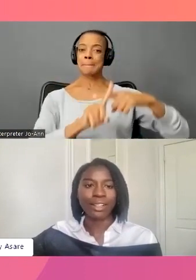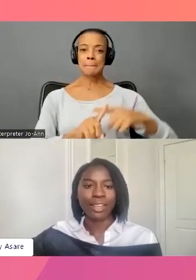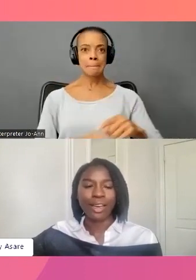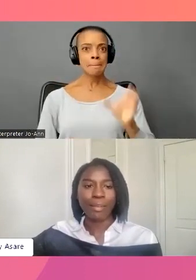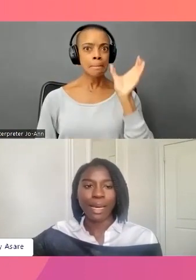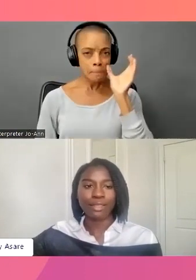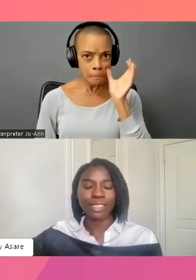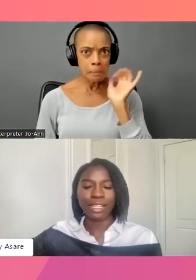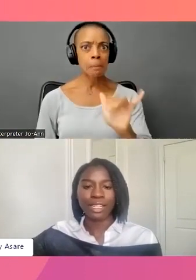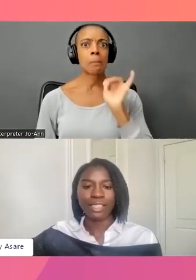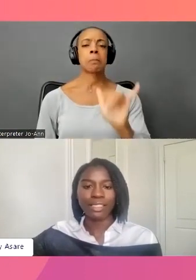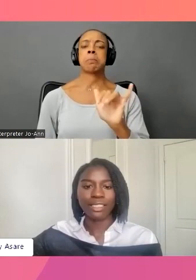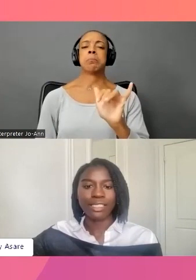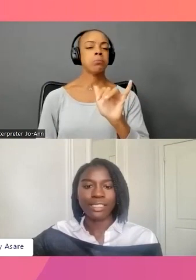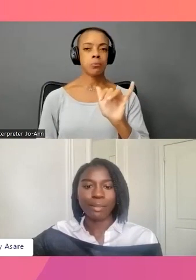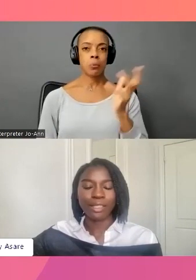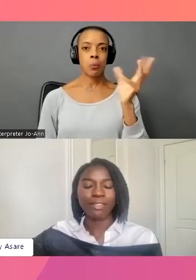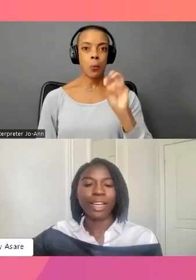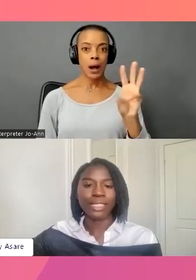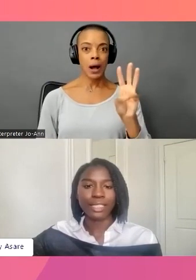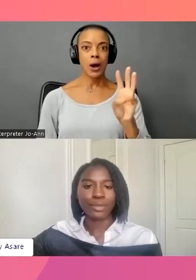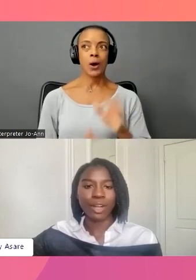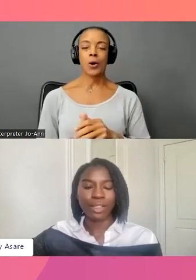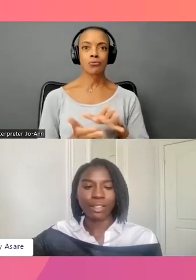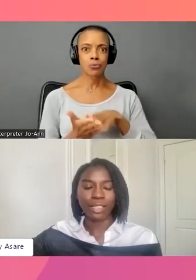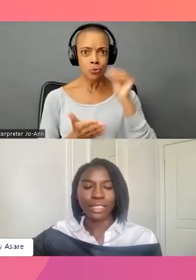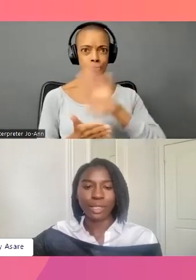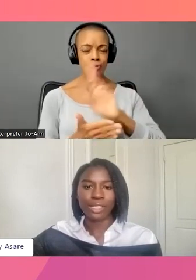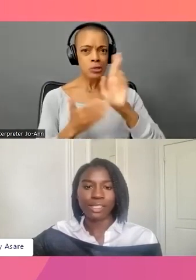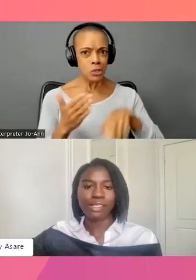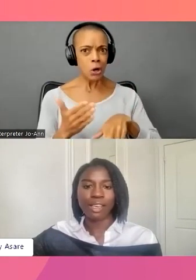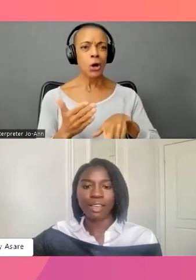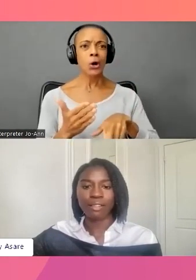dans le chat, on fait écho à ce sentiment. Il y avait